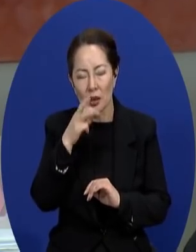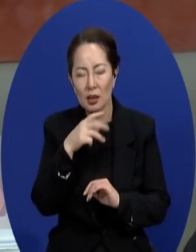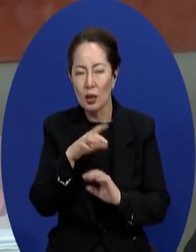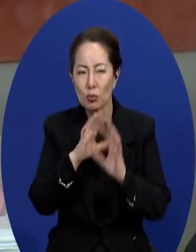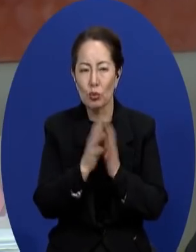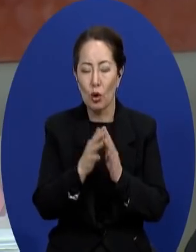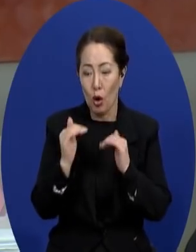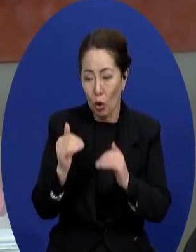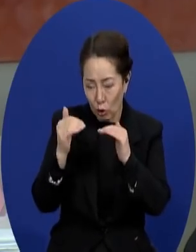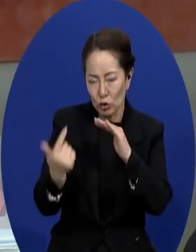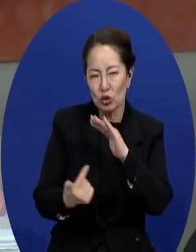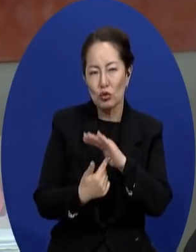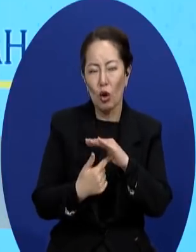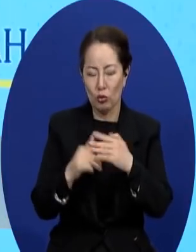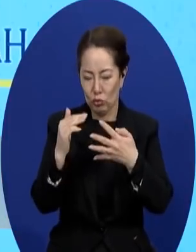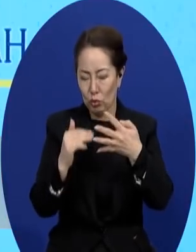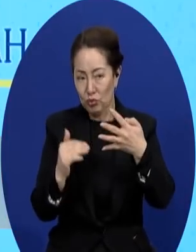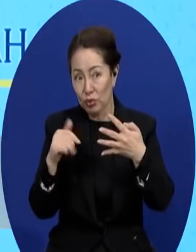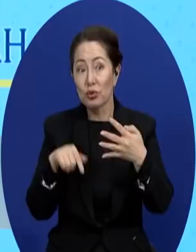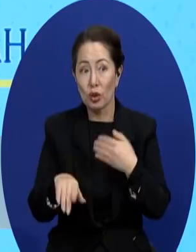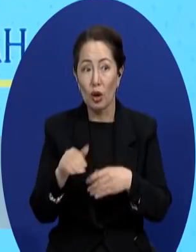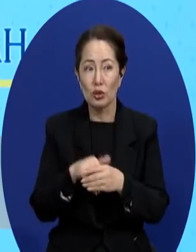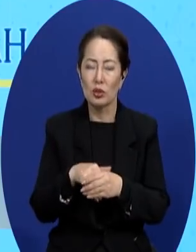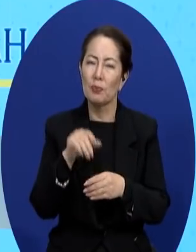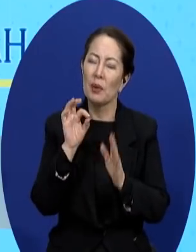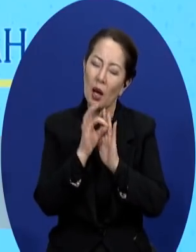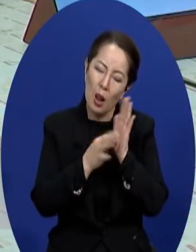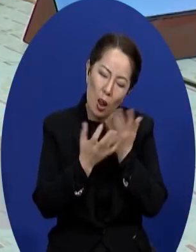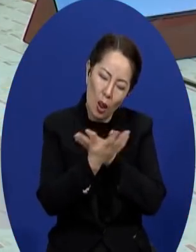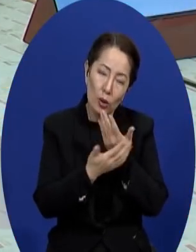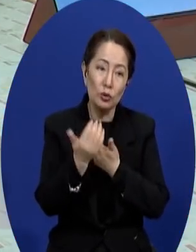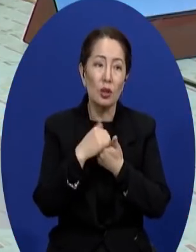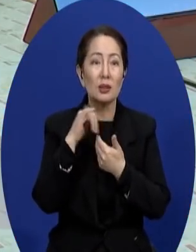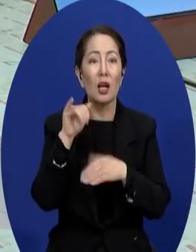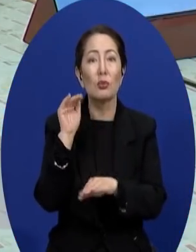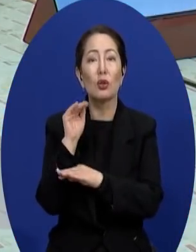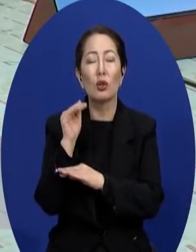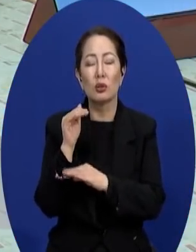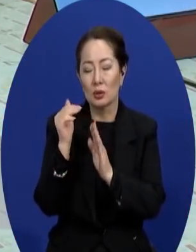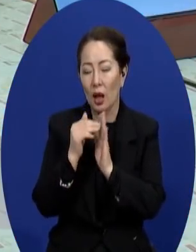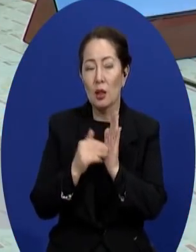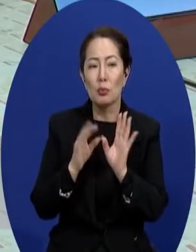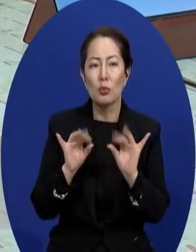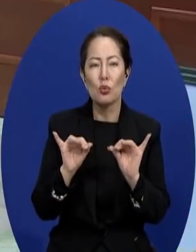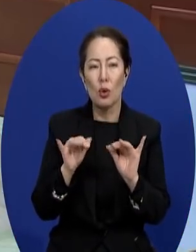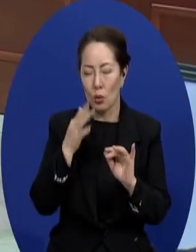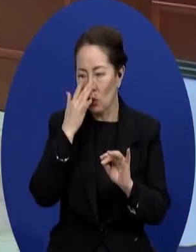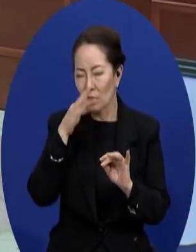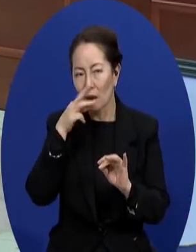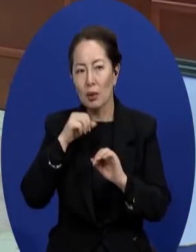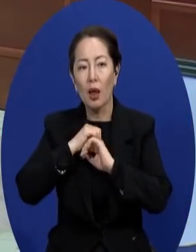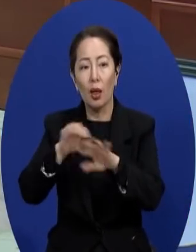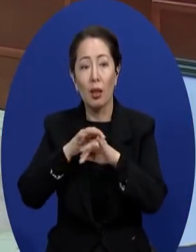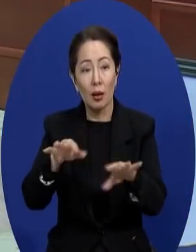одоо хөгжлийн доод түвшинд очсон. Хилцүүлэгт оролцсон зарим төлөөллийн тайлбараас үзвэл худал мэдээлэл тараадаг байдал нь